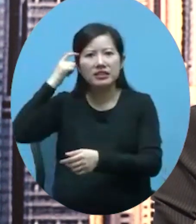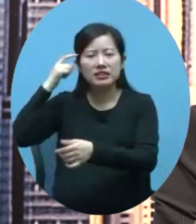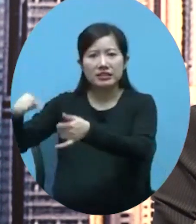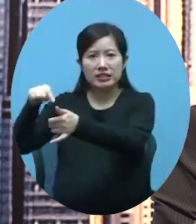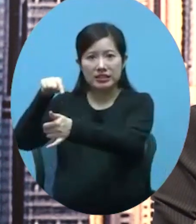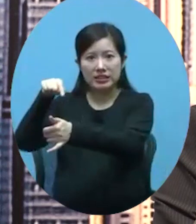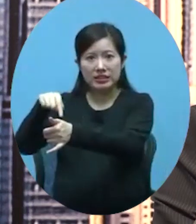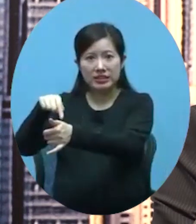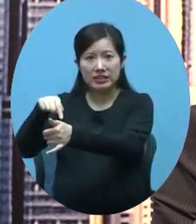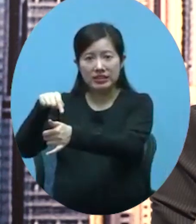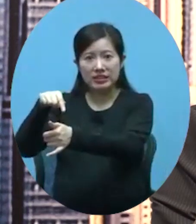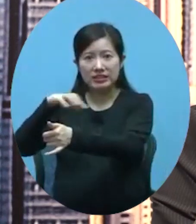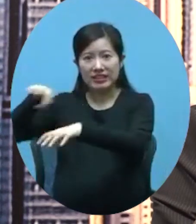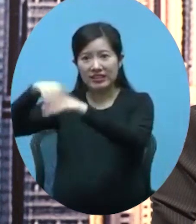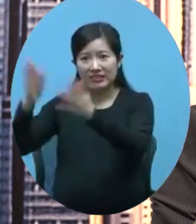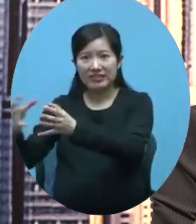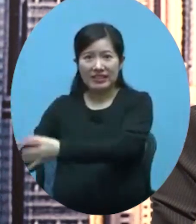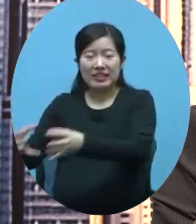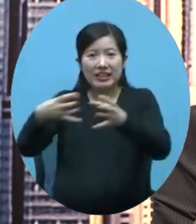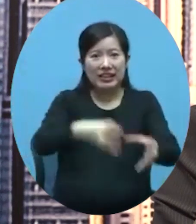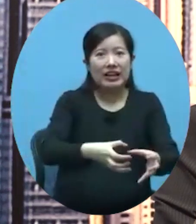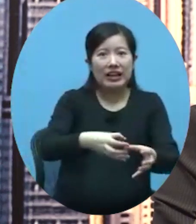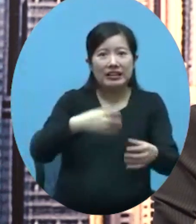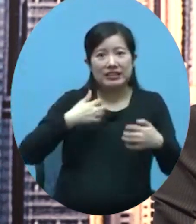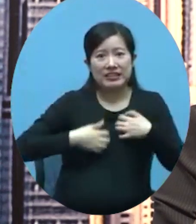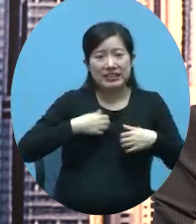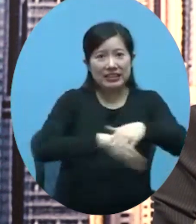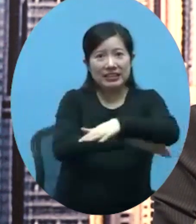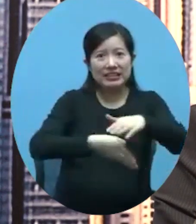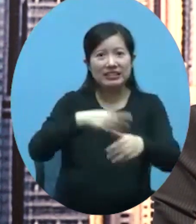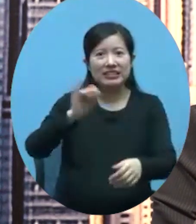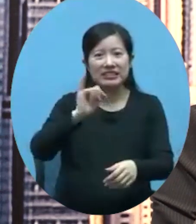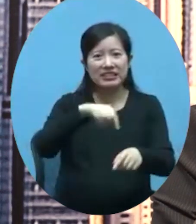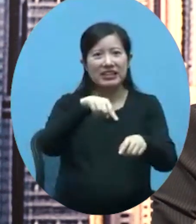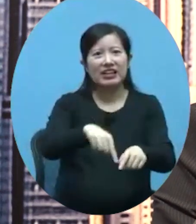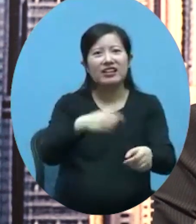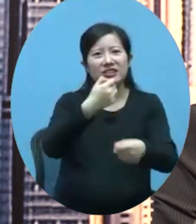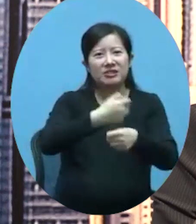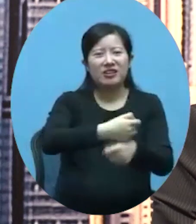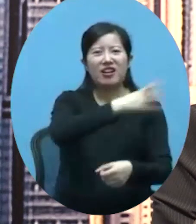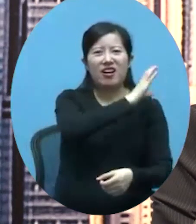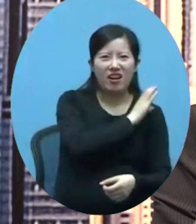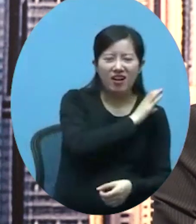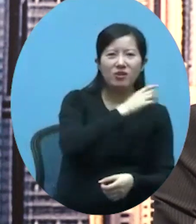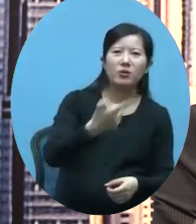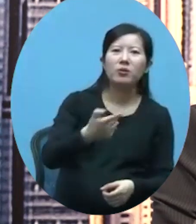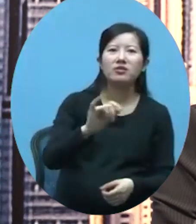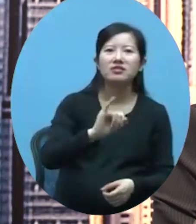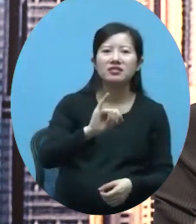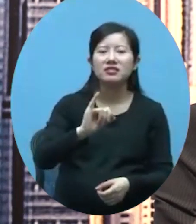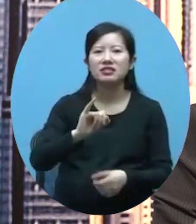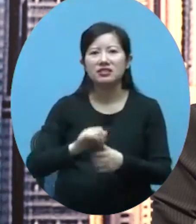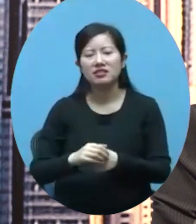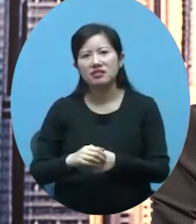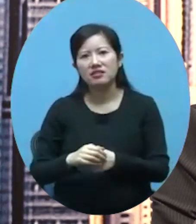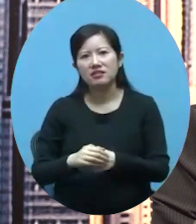不应该去所有病人去到同一个急诊室令到马丘的急诊室他的工作量太多影响他的服务我们是会收到不同的